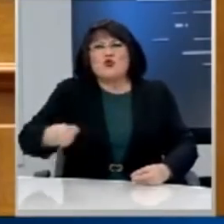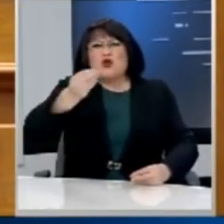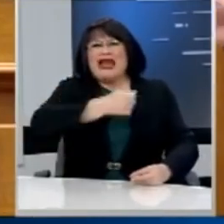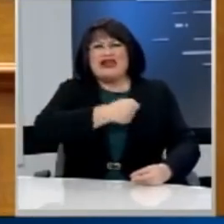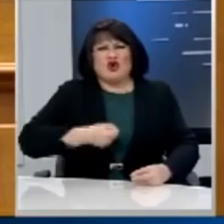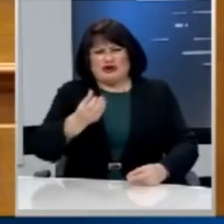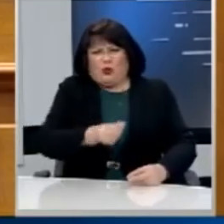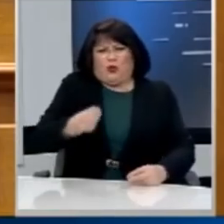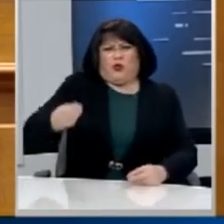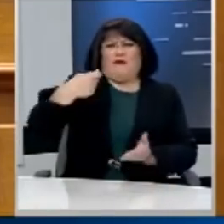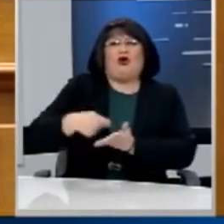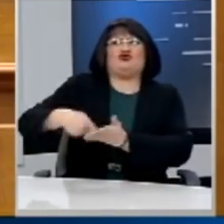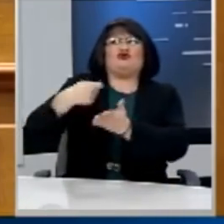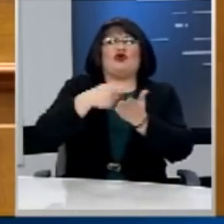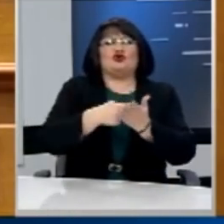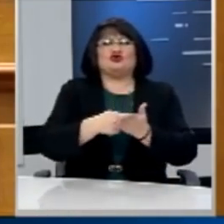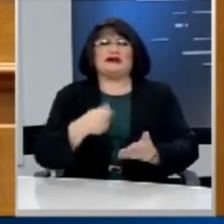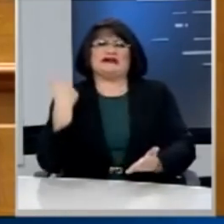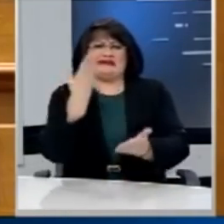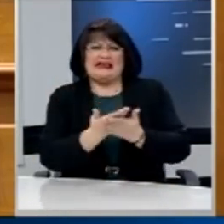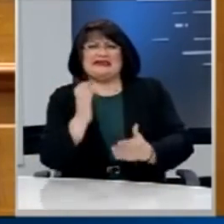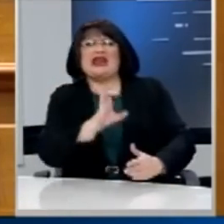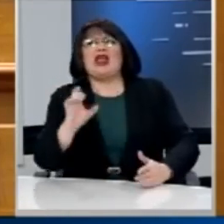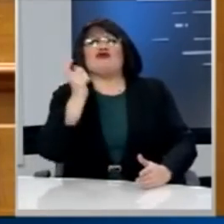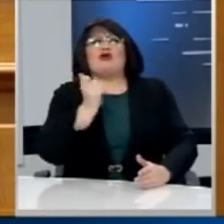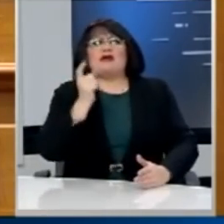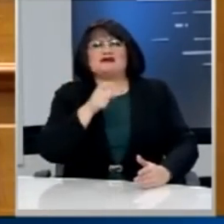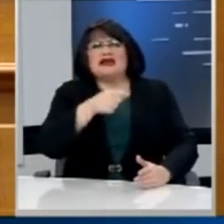Βάλατε παραπάνω φόρους από αυτό που σας ζητήσανε.